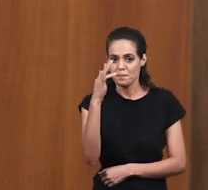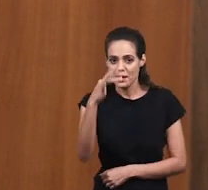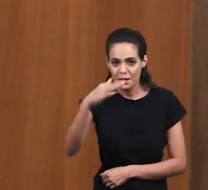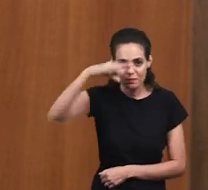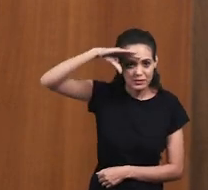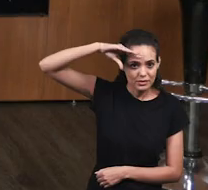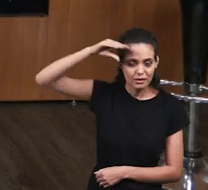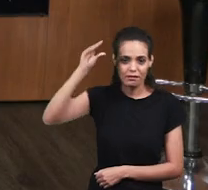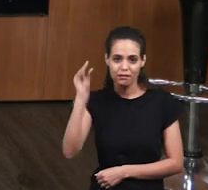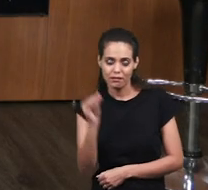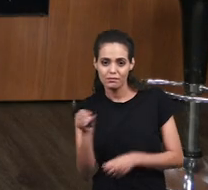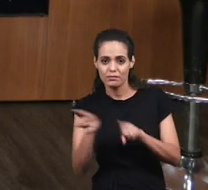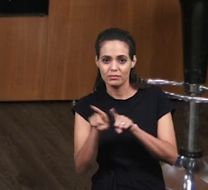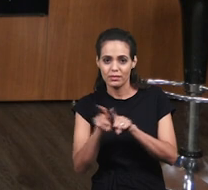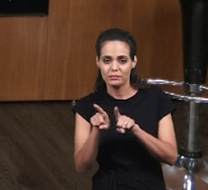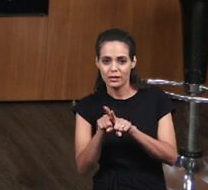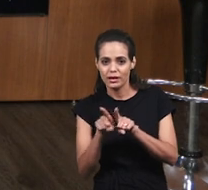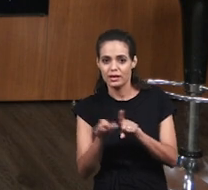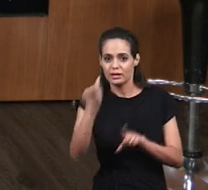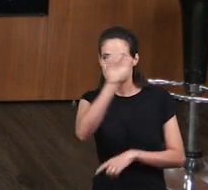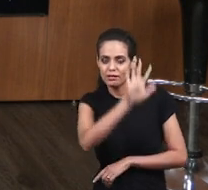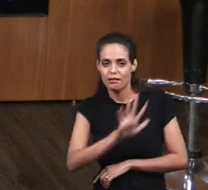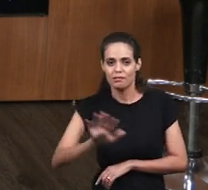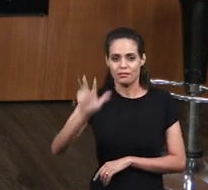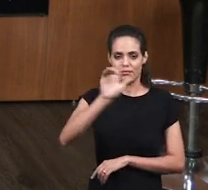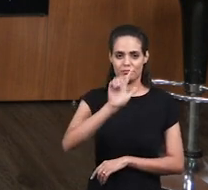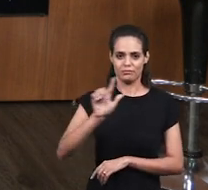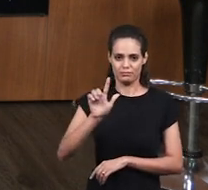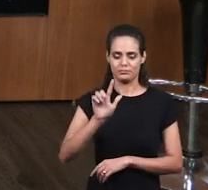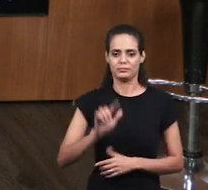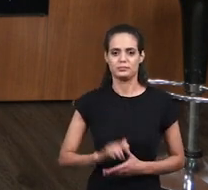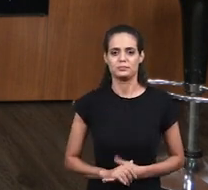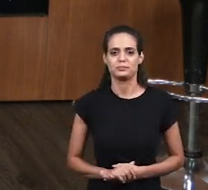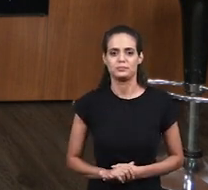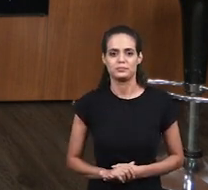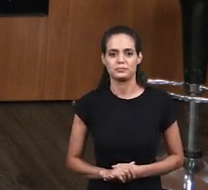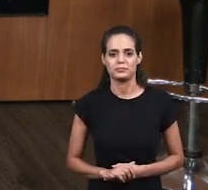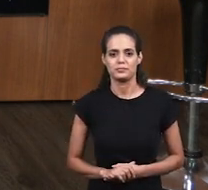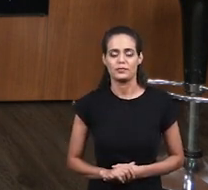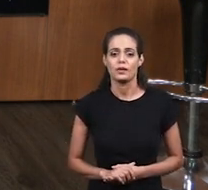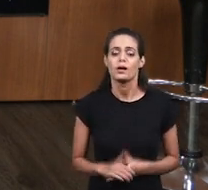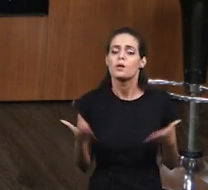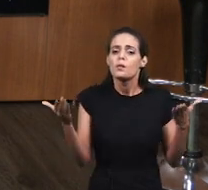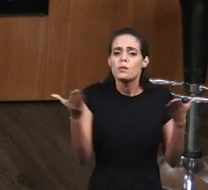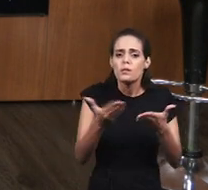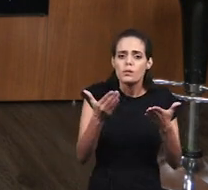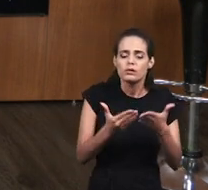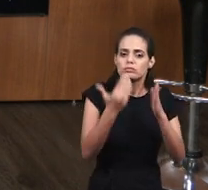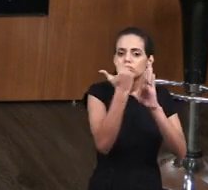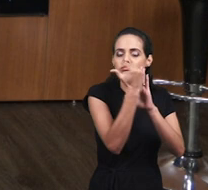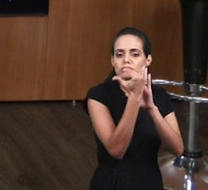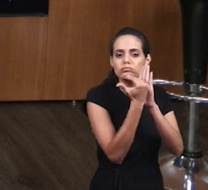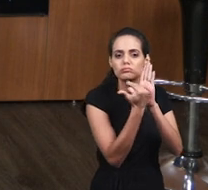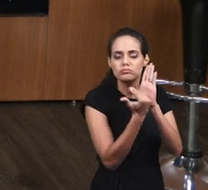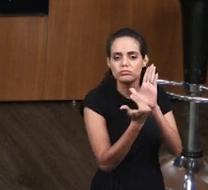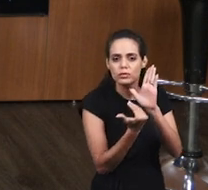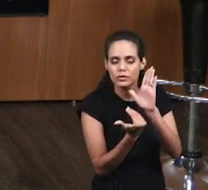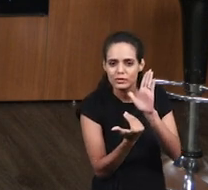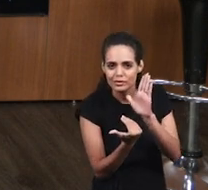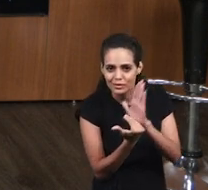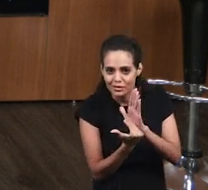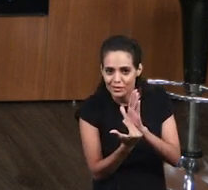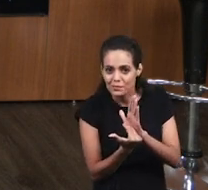l'Amérique latine. Et aujourd'hui, dans le tableau Leçons du Manaïm, nous allons continuer à apprendre sur la thématique Jésus à